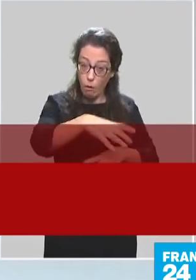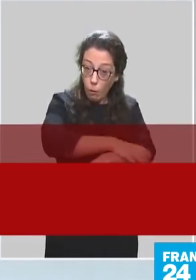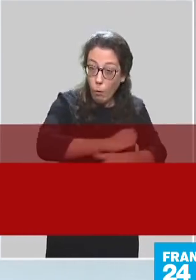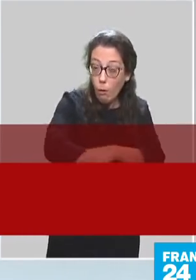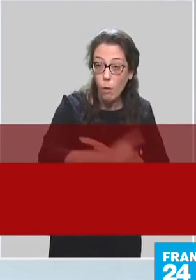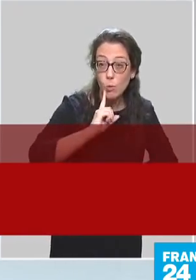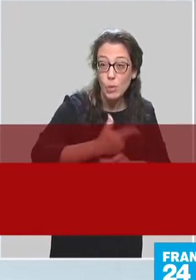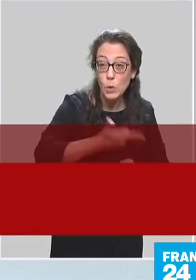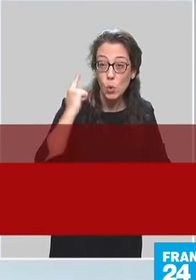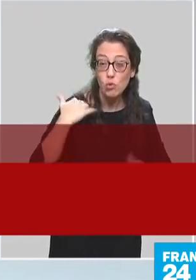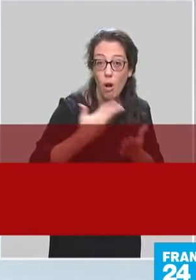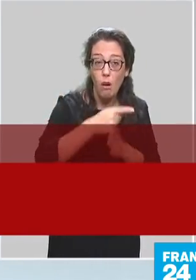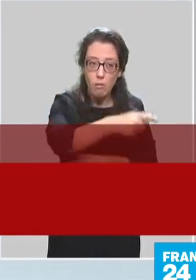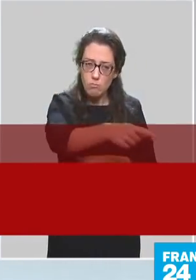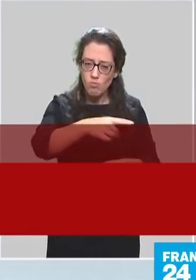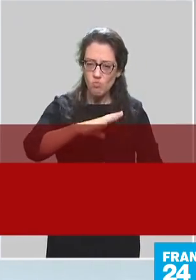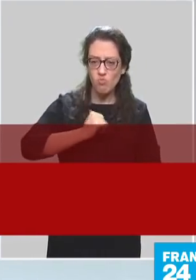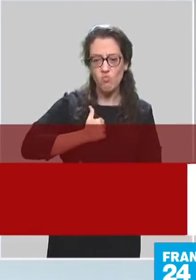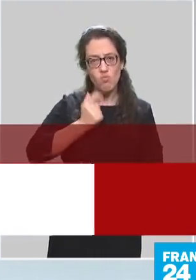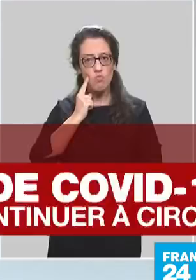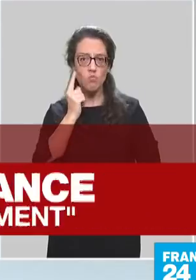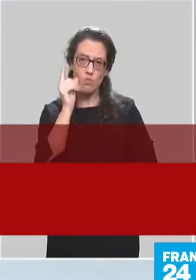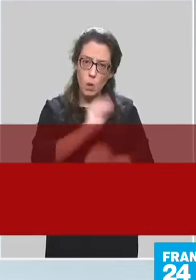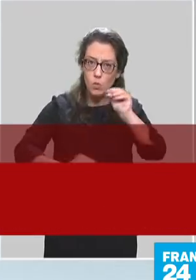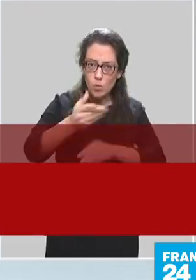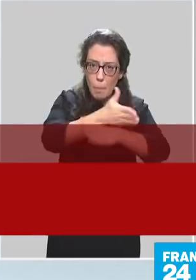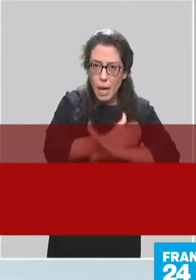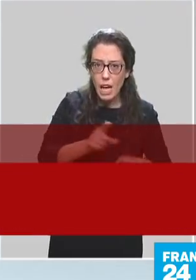ans et toujours là pour nous soigner, gérer l'importante